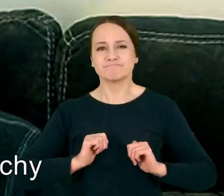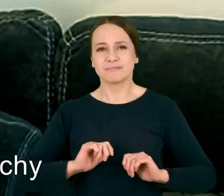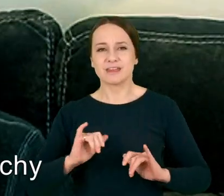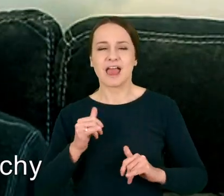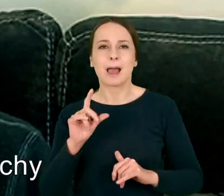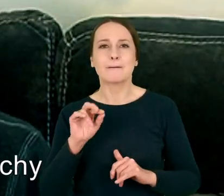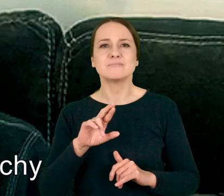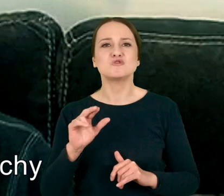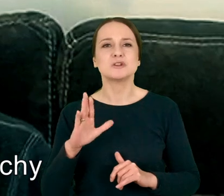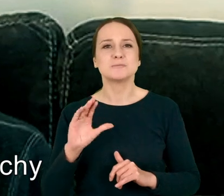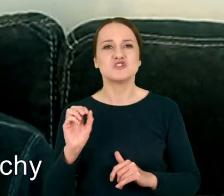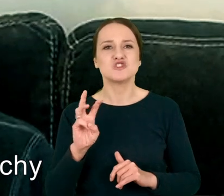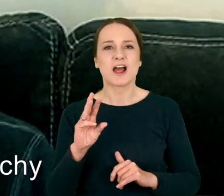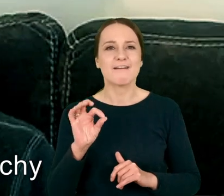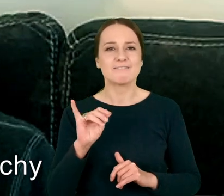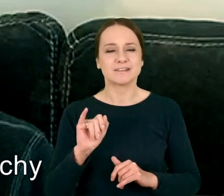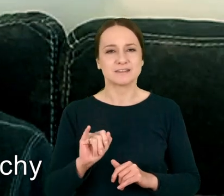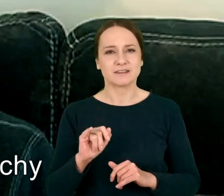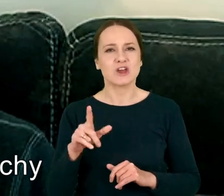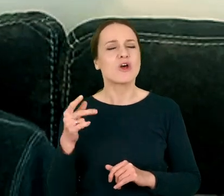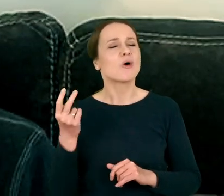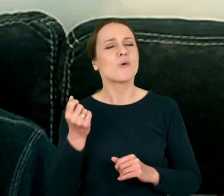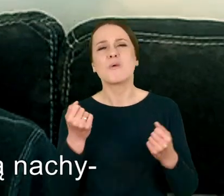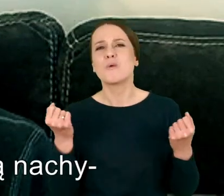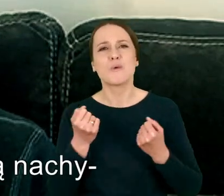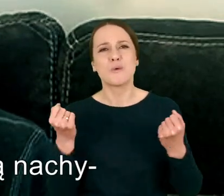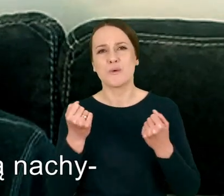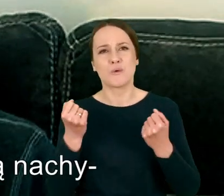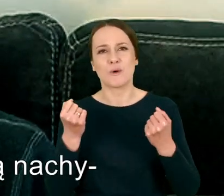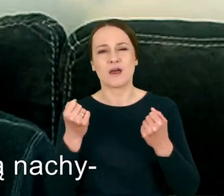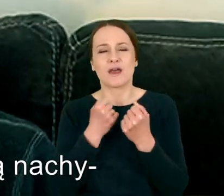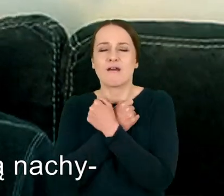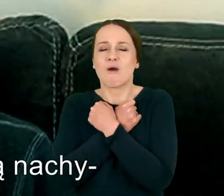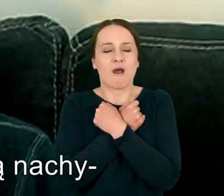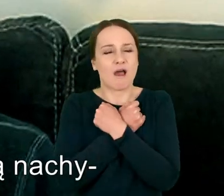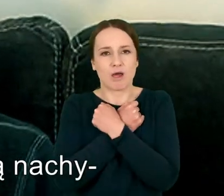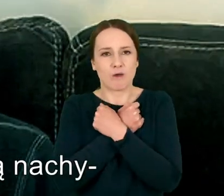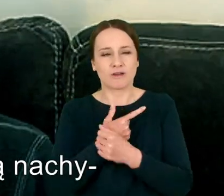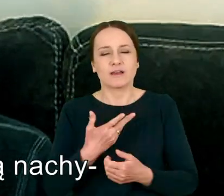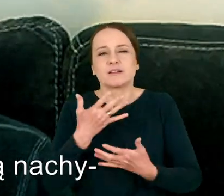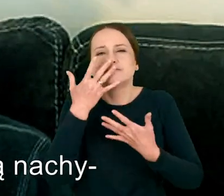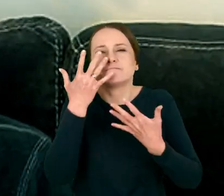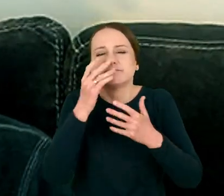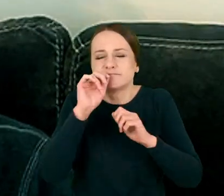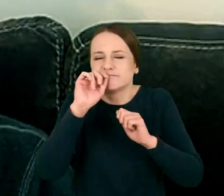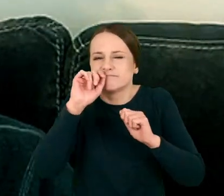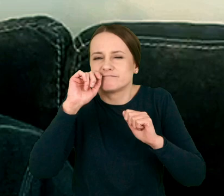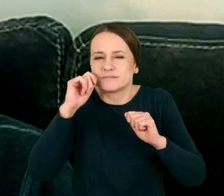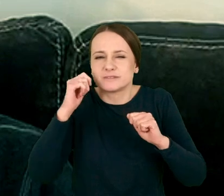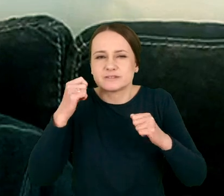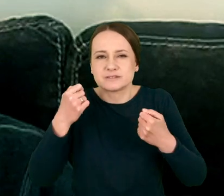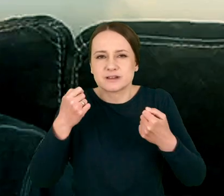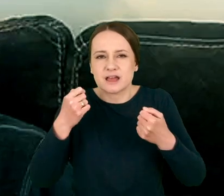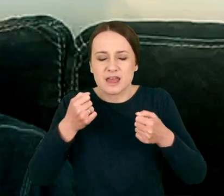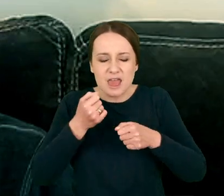I wdecha zwiędłe zapachy nad swych marzeń trumną